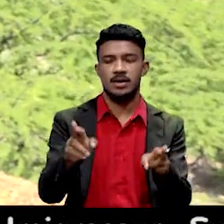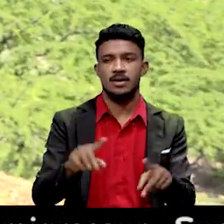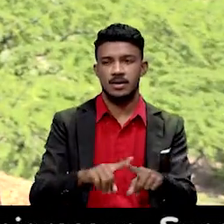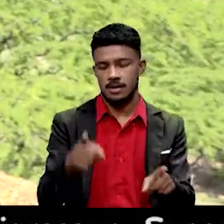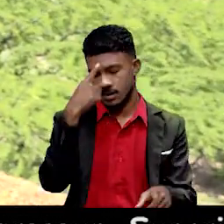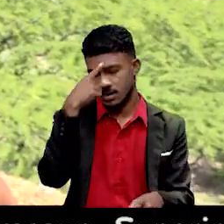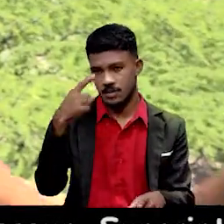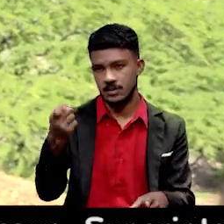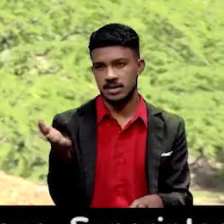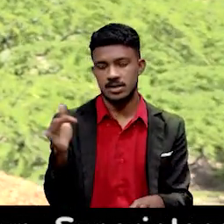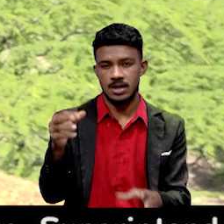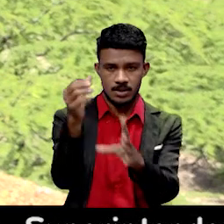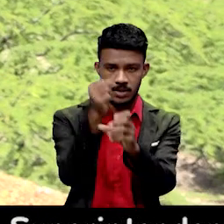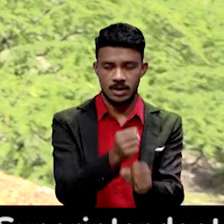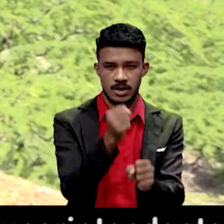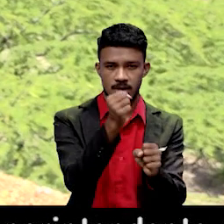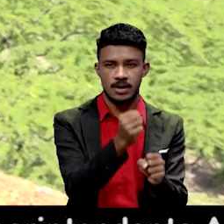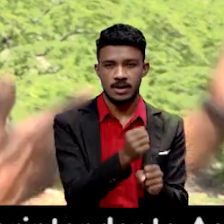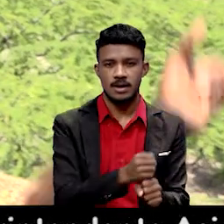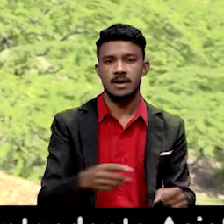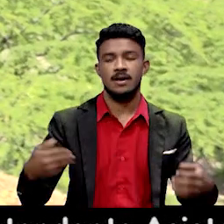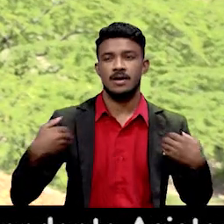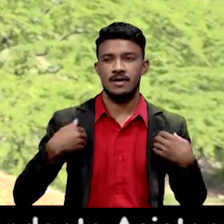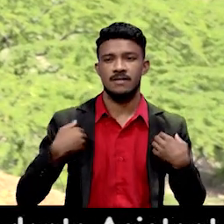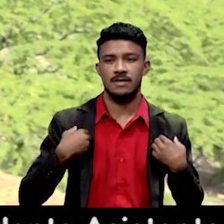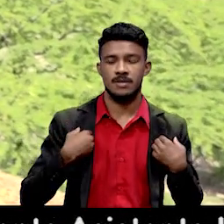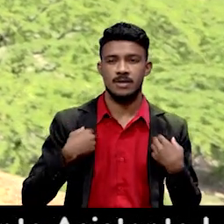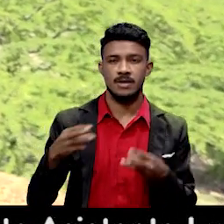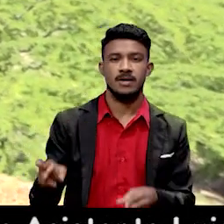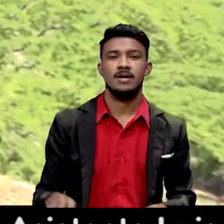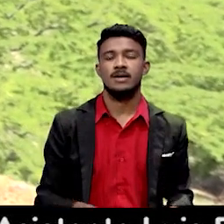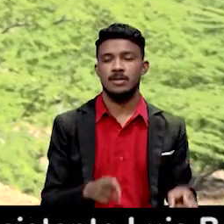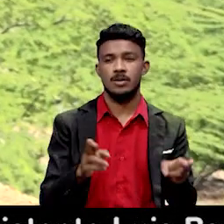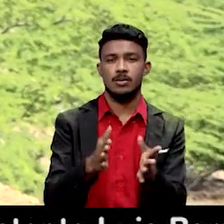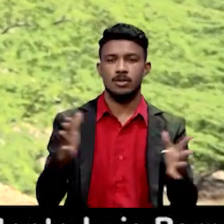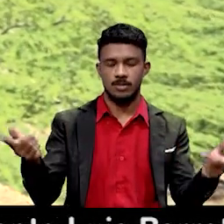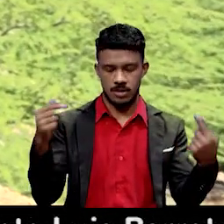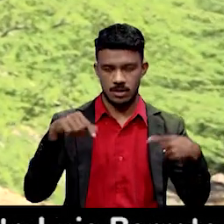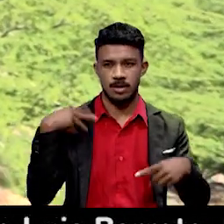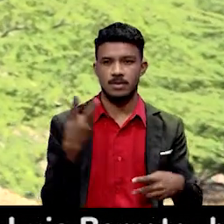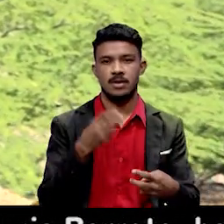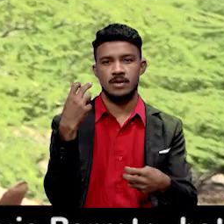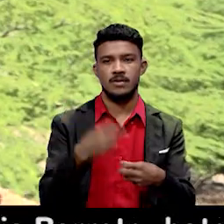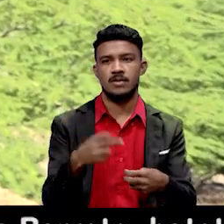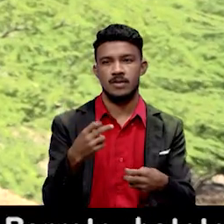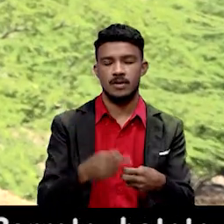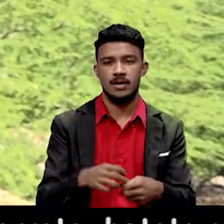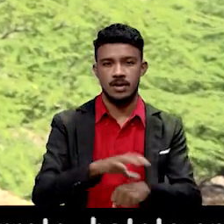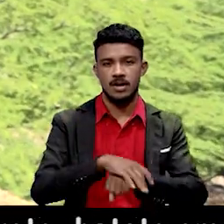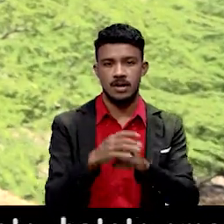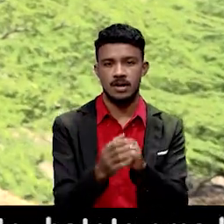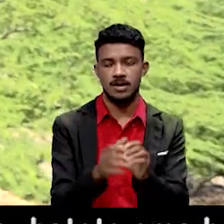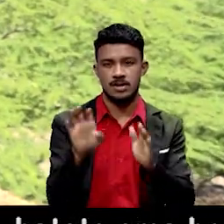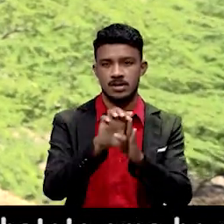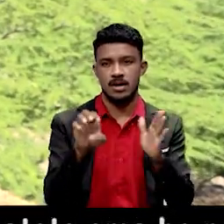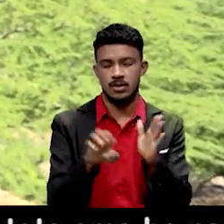aboke maka saiko tese ba abandona saibali en sene ba ami risku patingi dane rai stadu tamba stadu ne ema ba